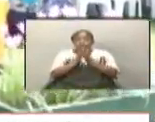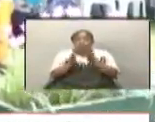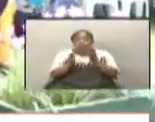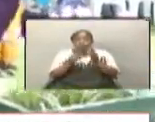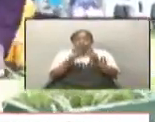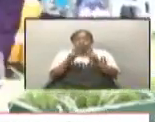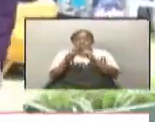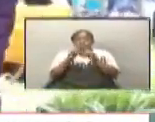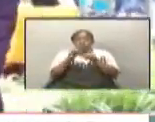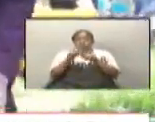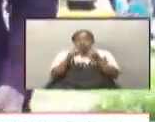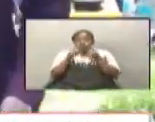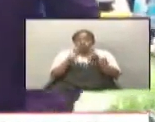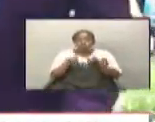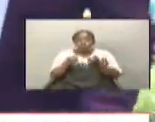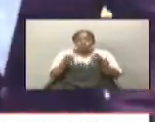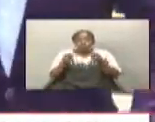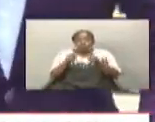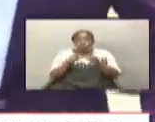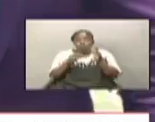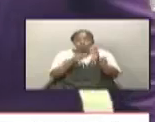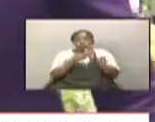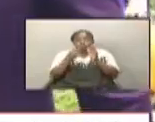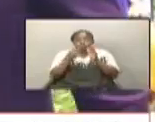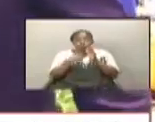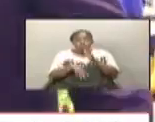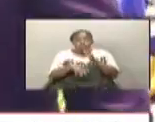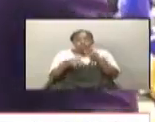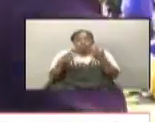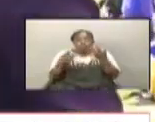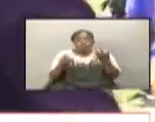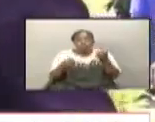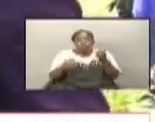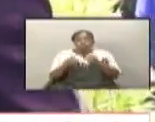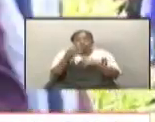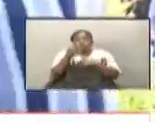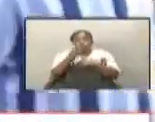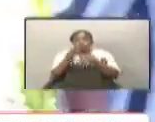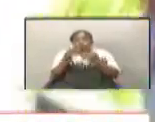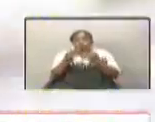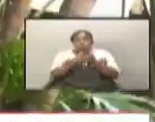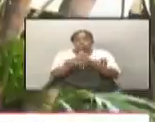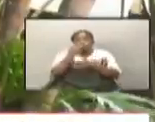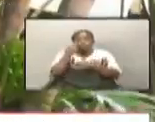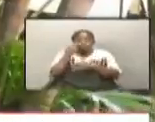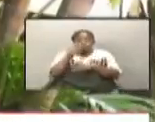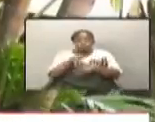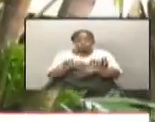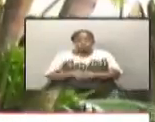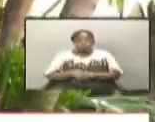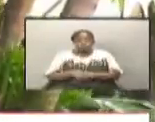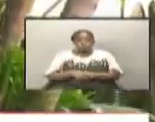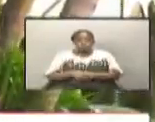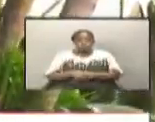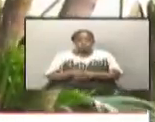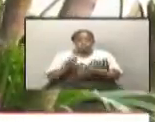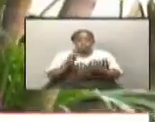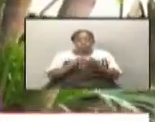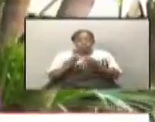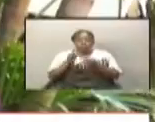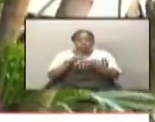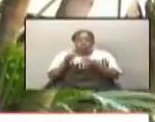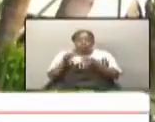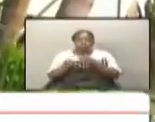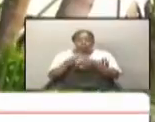bulo mu kuandika ngachiwe kila kumukogwe wali na gwo mpapara new vision yem ngawandika mu new vision